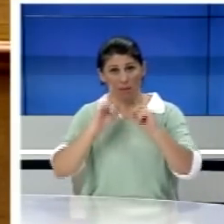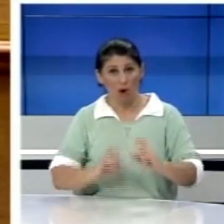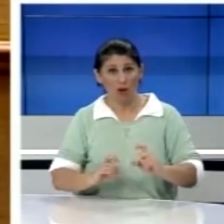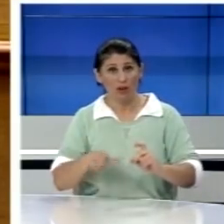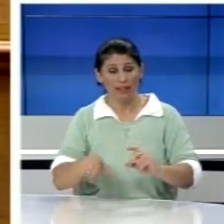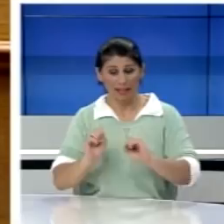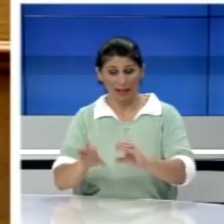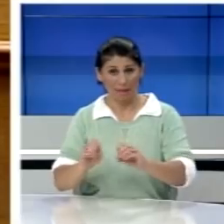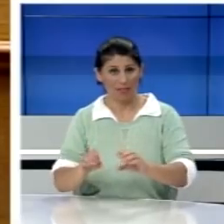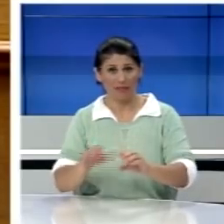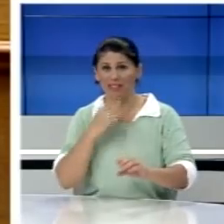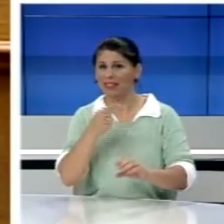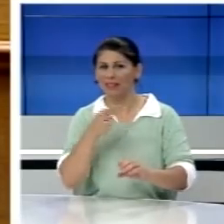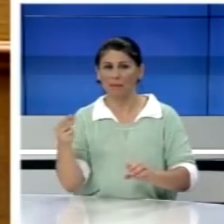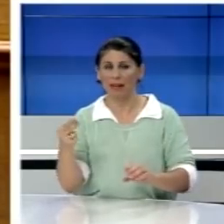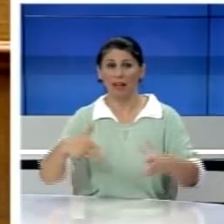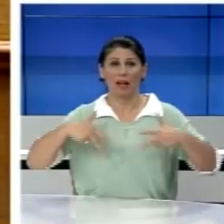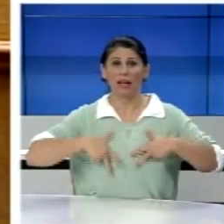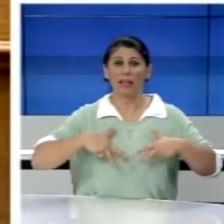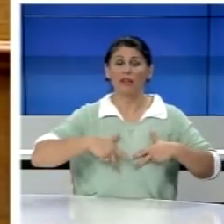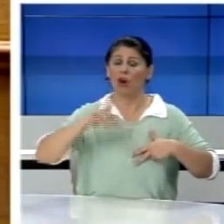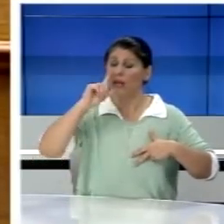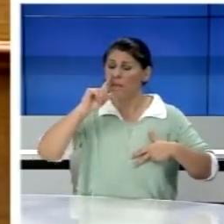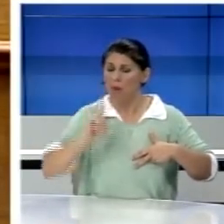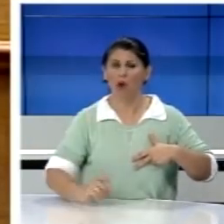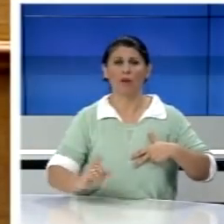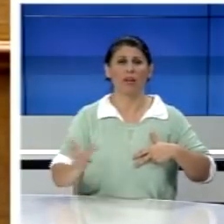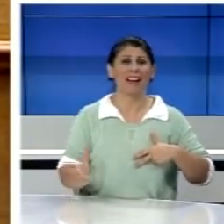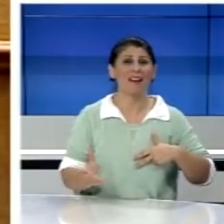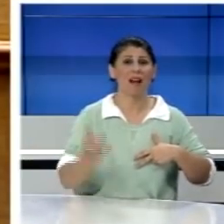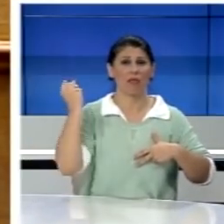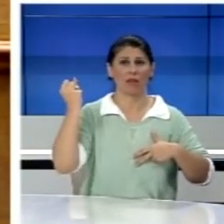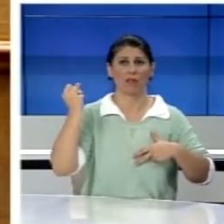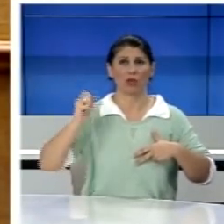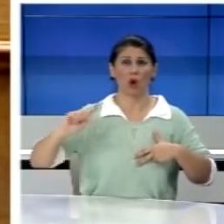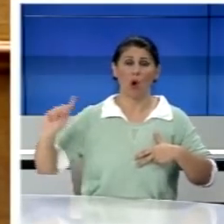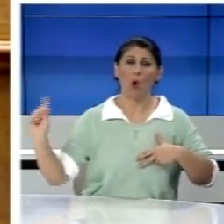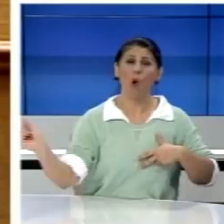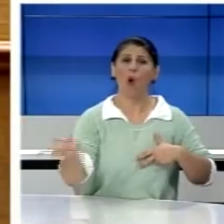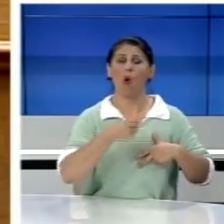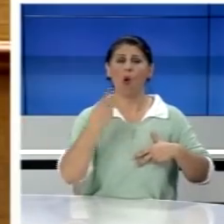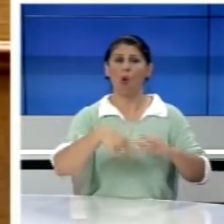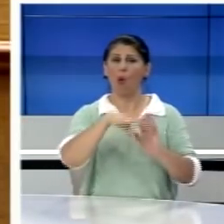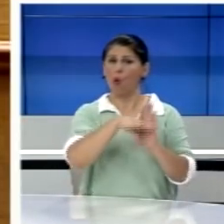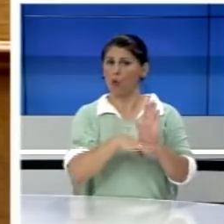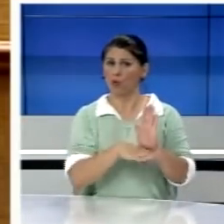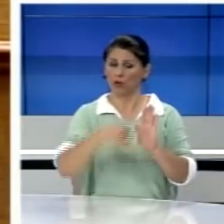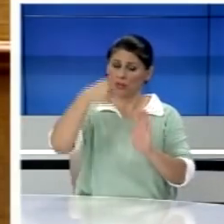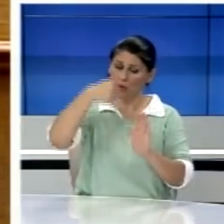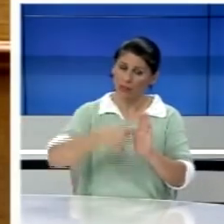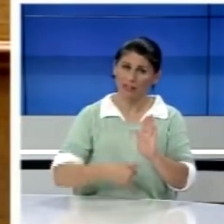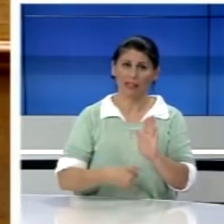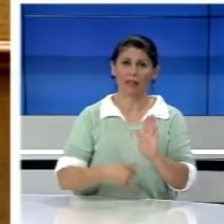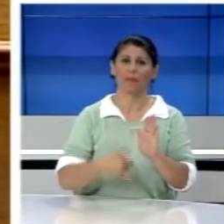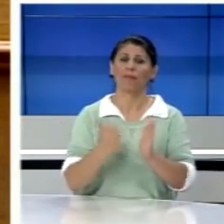όμως στην εκπαίδευση σημαίνει ότι το κράτος είναι υποχρεωμένο να διασφαλίζει όλους τους όρους για την